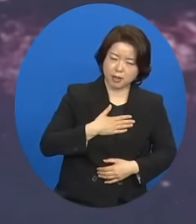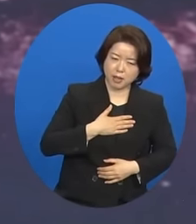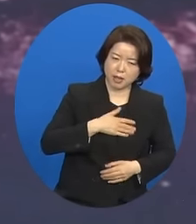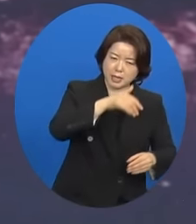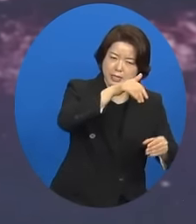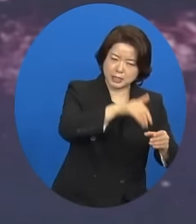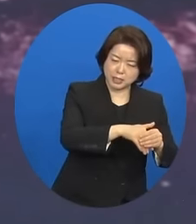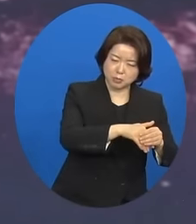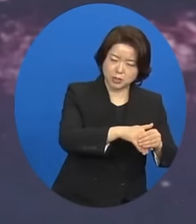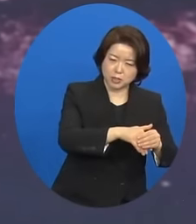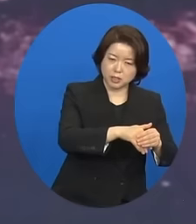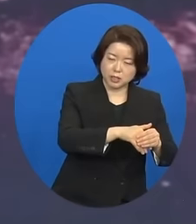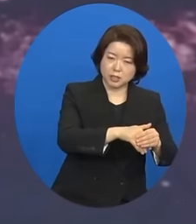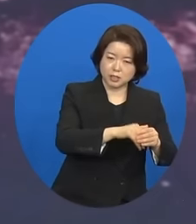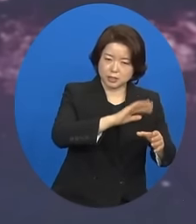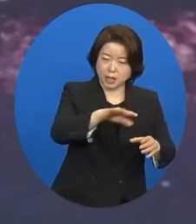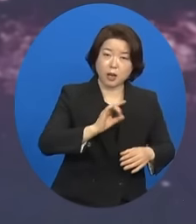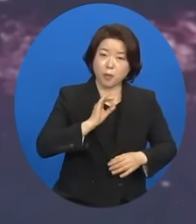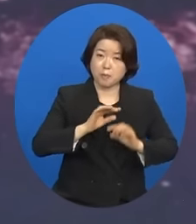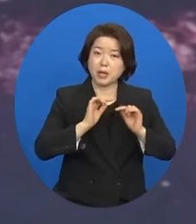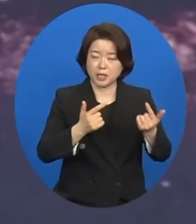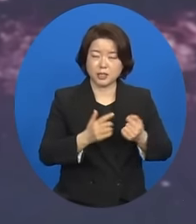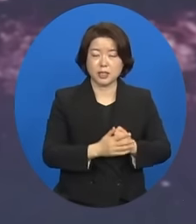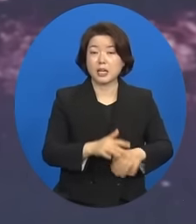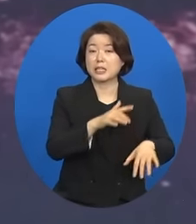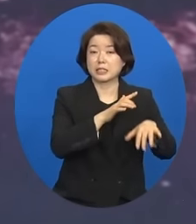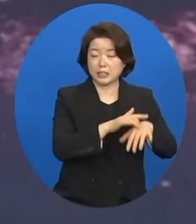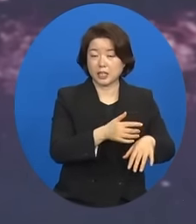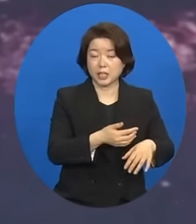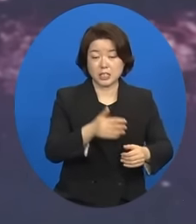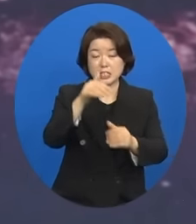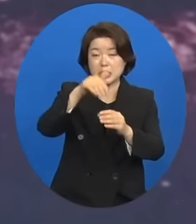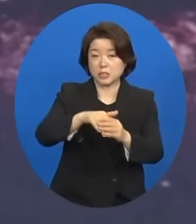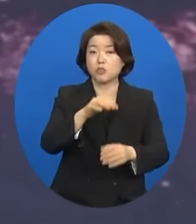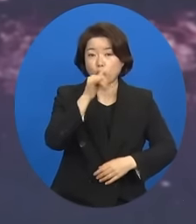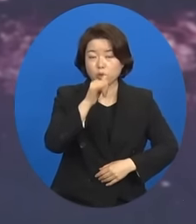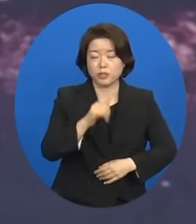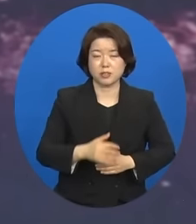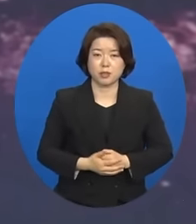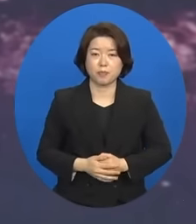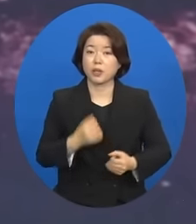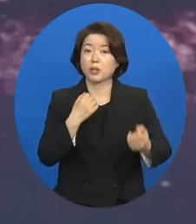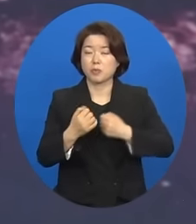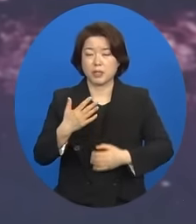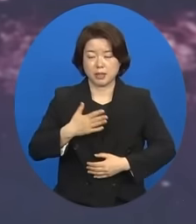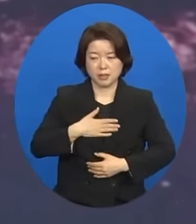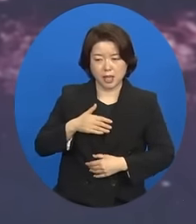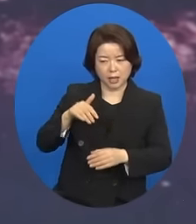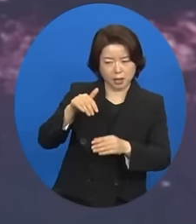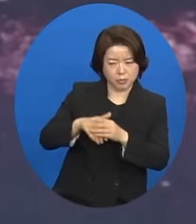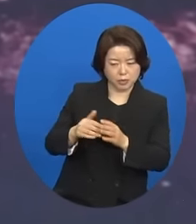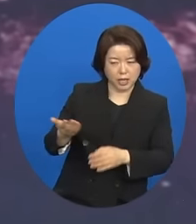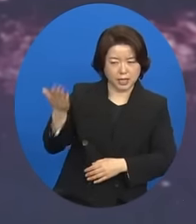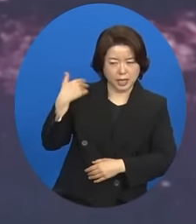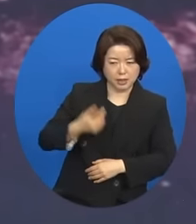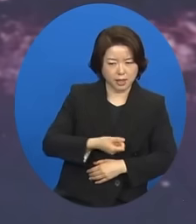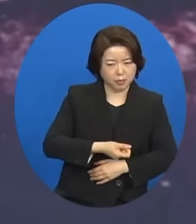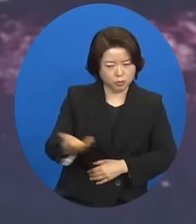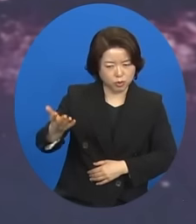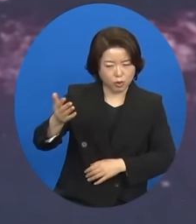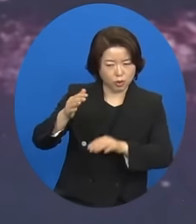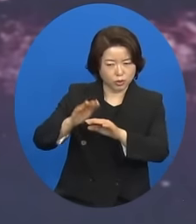열매는 아니라고 말씀을 들렸어요 사단이 뿌린 가라지가 분명히 있습니다 그럼에도 불구하고 우리가 과거에 뿌렸기